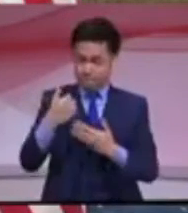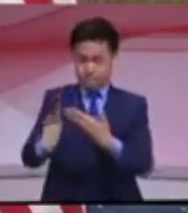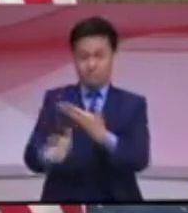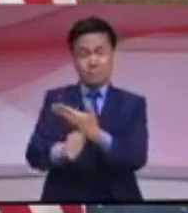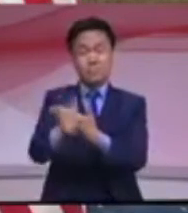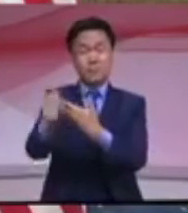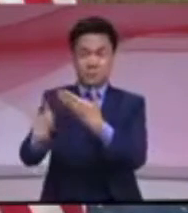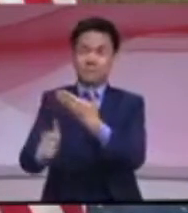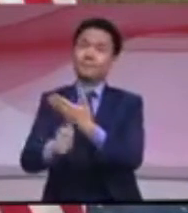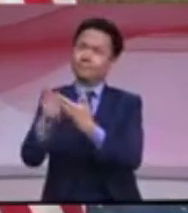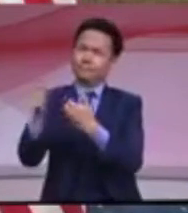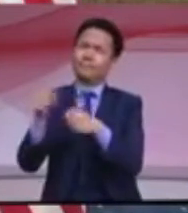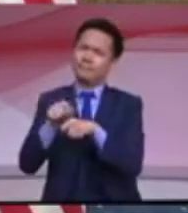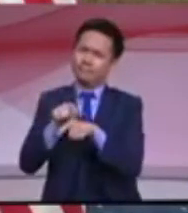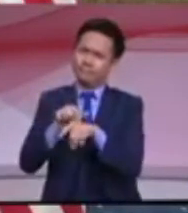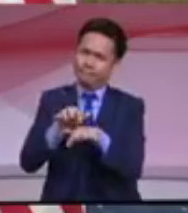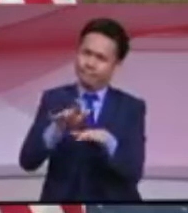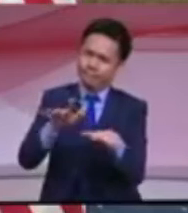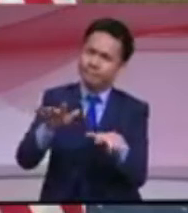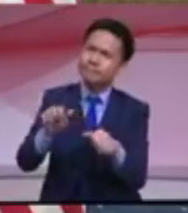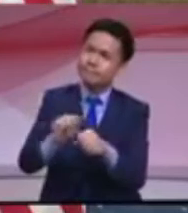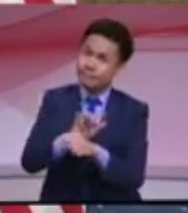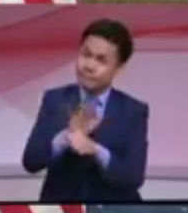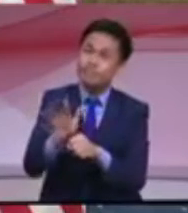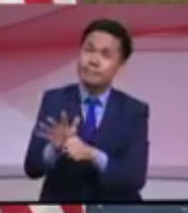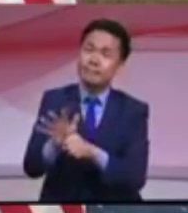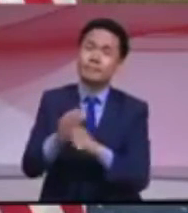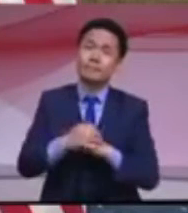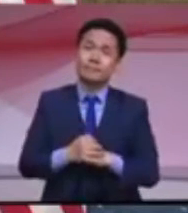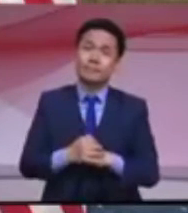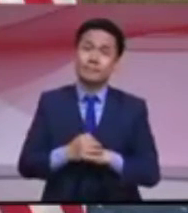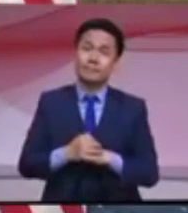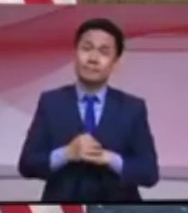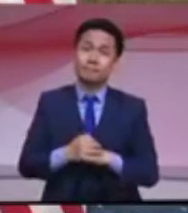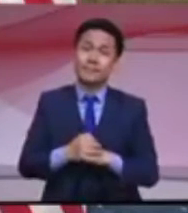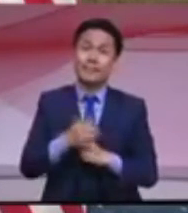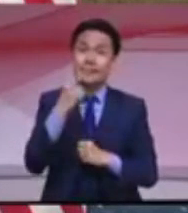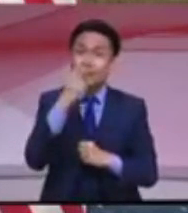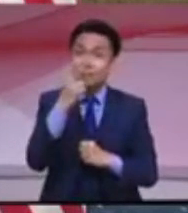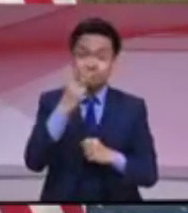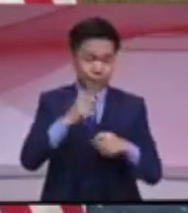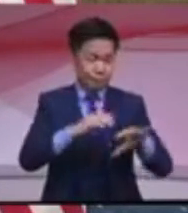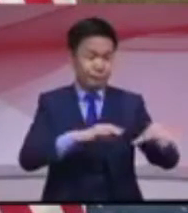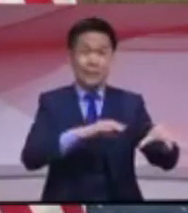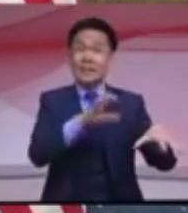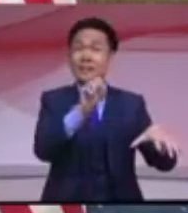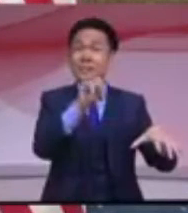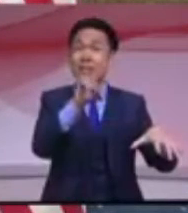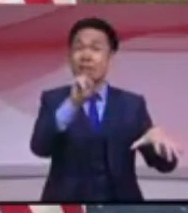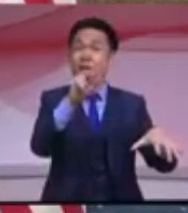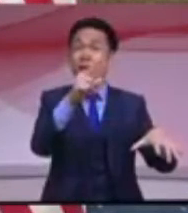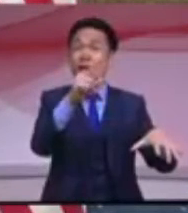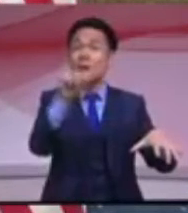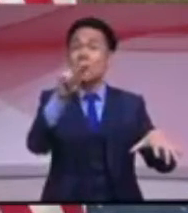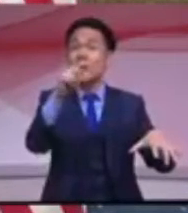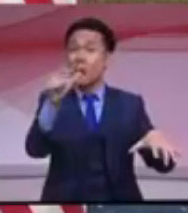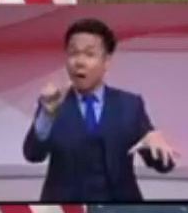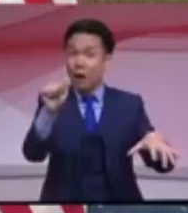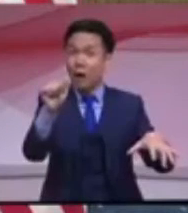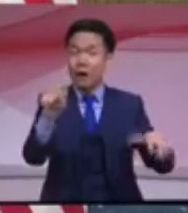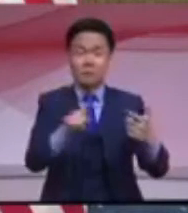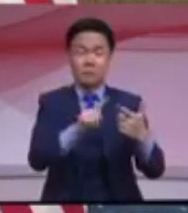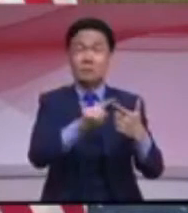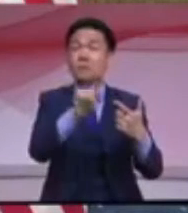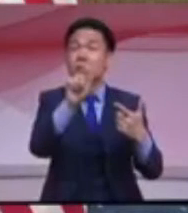risiko penularan komik 19 sepertimana yang berlaku menu siklus the Siwa Gangga Hai